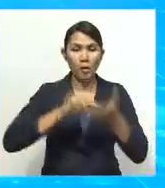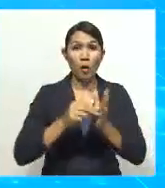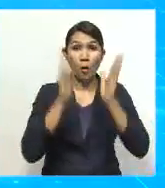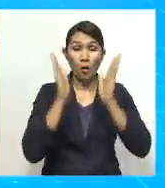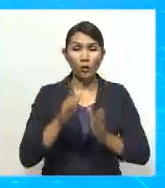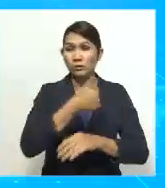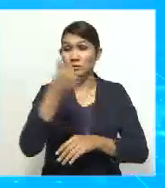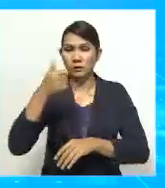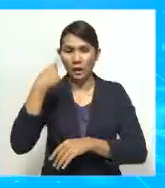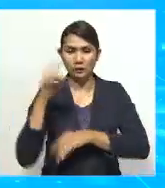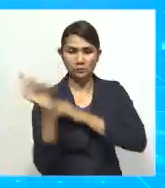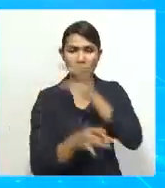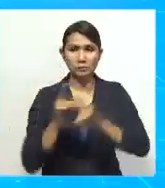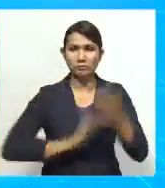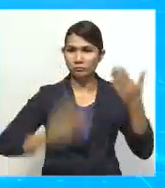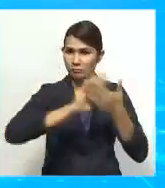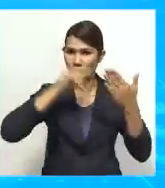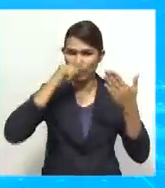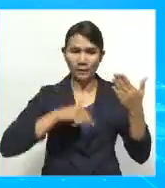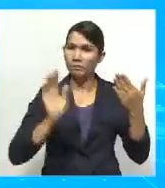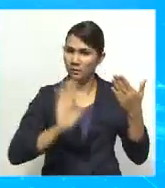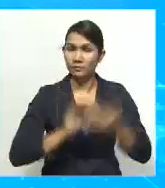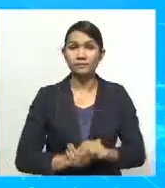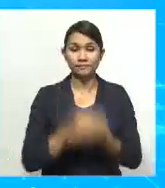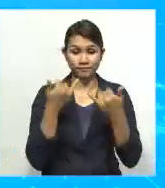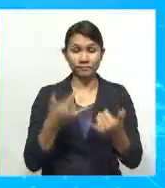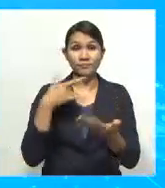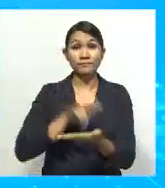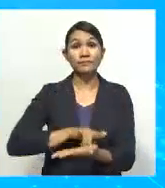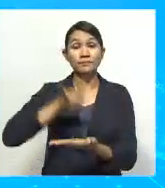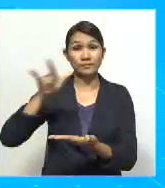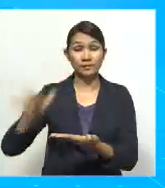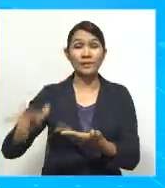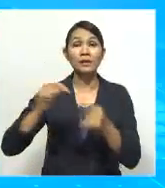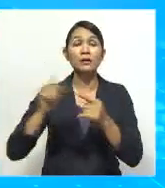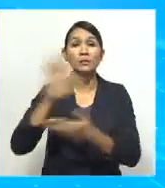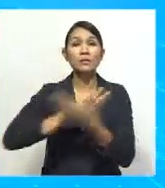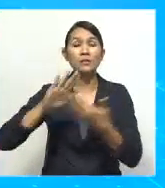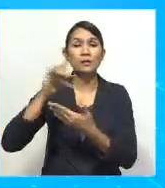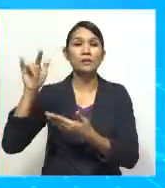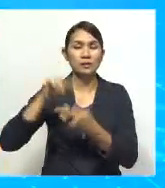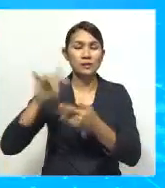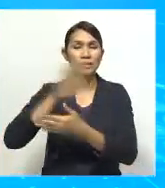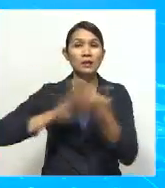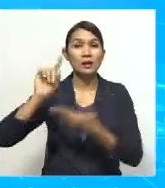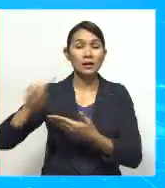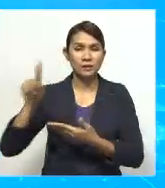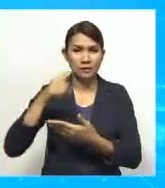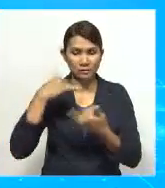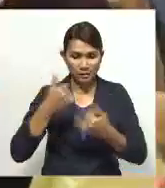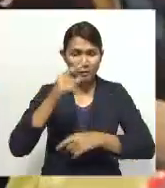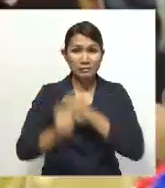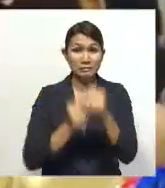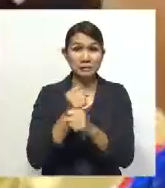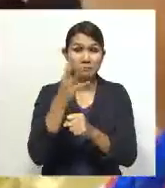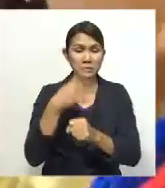ายประเทศสำหรับการเดินทางเยือนสหราชอาณาจักรครั้งนี้นะครับถือเป็นครั้งแรกในรอบ4ปีของนายกรัฐมนตรีและภารกิจส